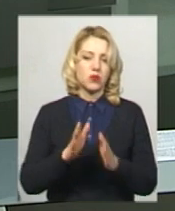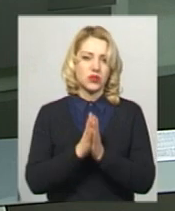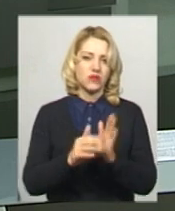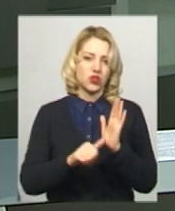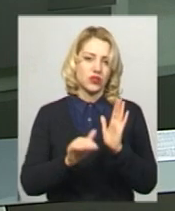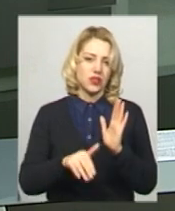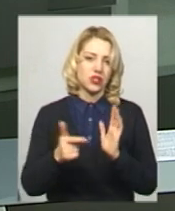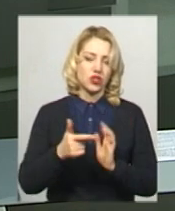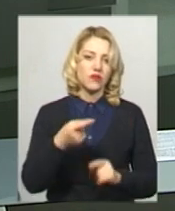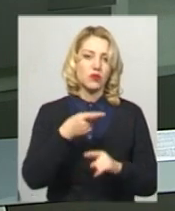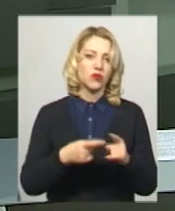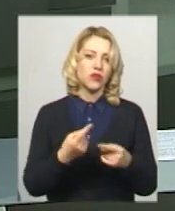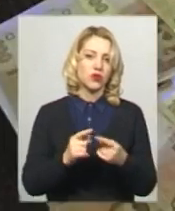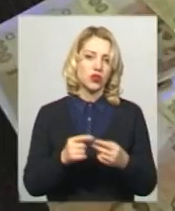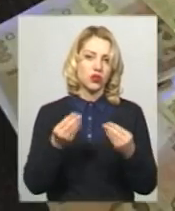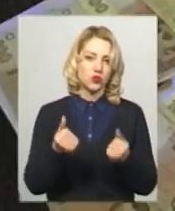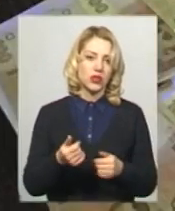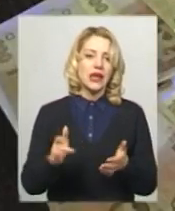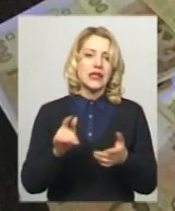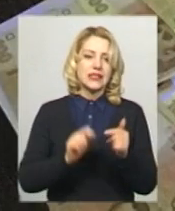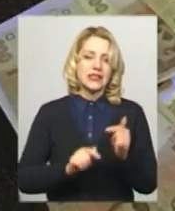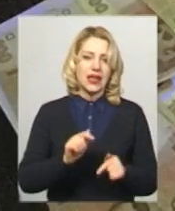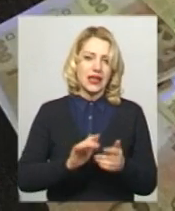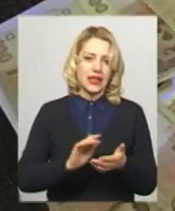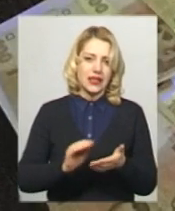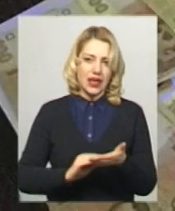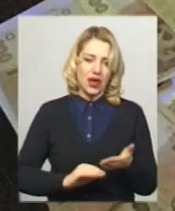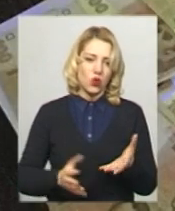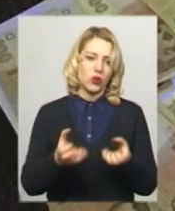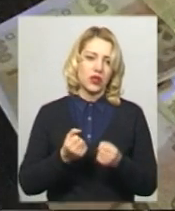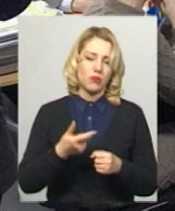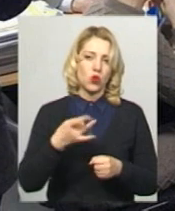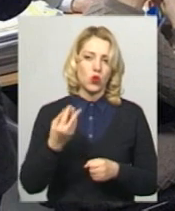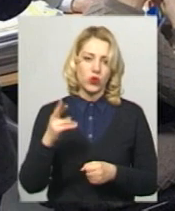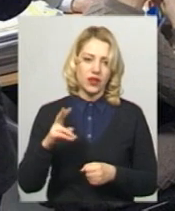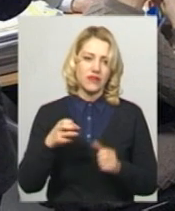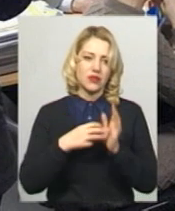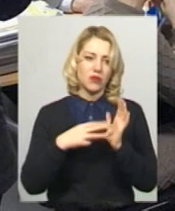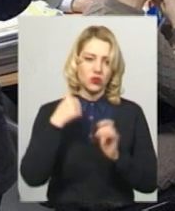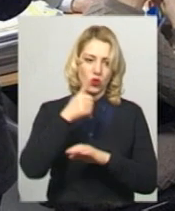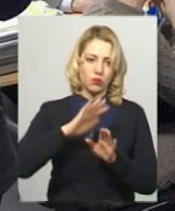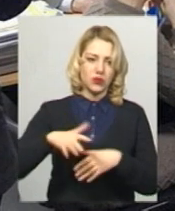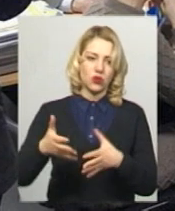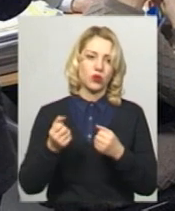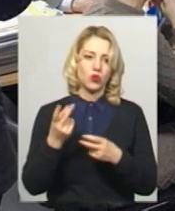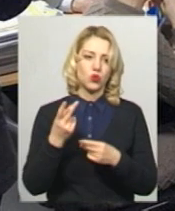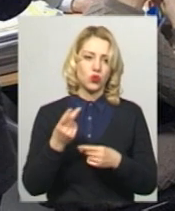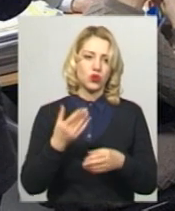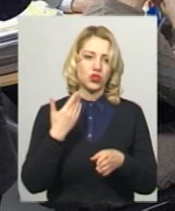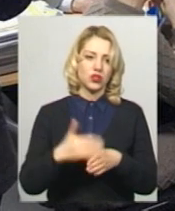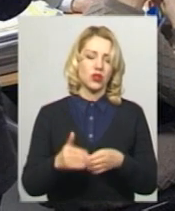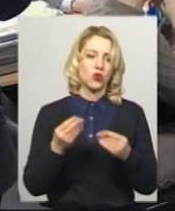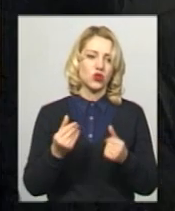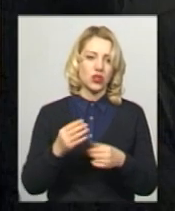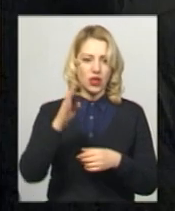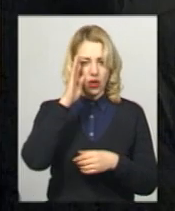гривень. Половину цієї суми секретар міської ради ОТГ отримав у грудні 2018 року. Після одержання другої частини грошей